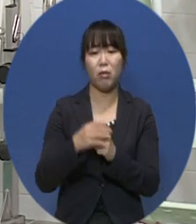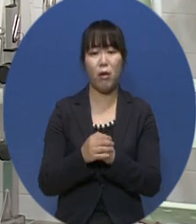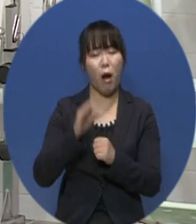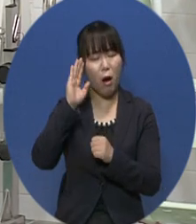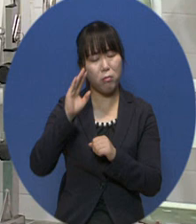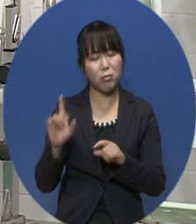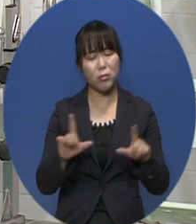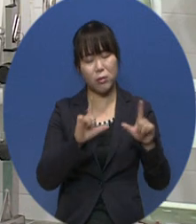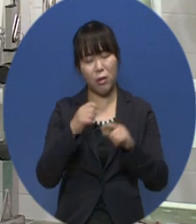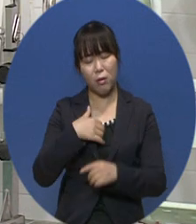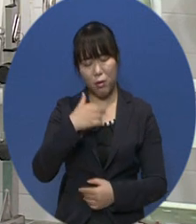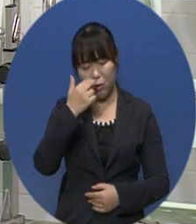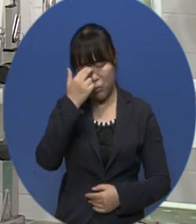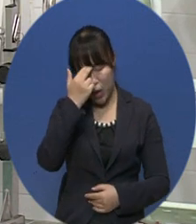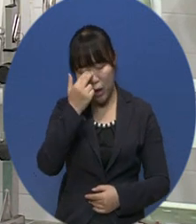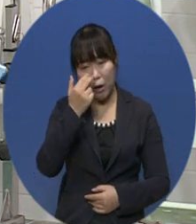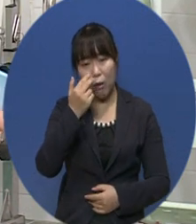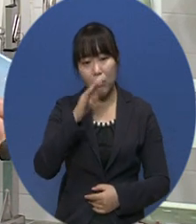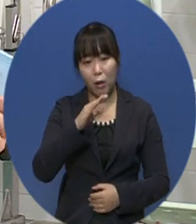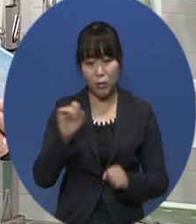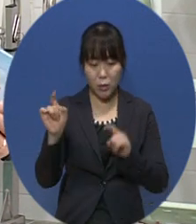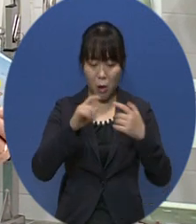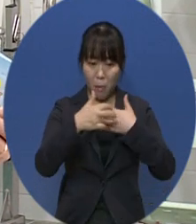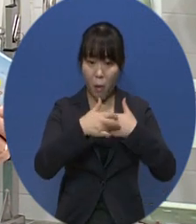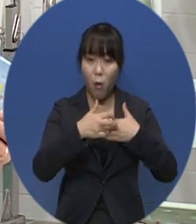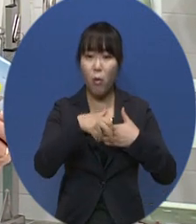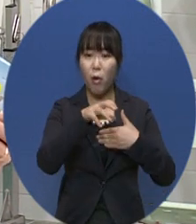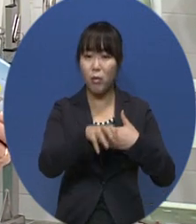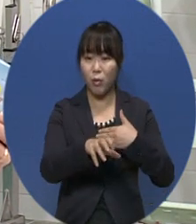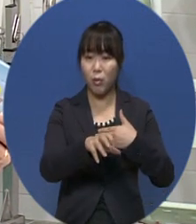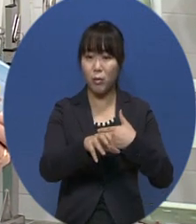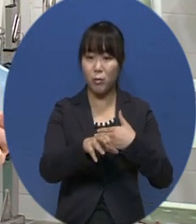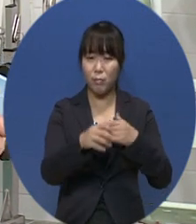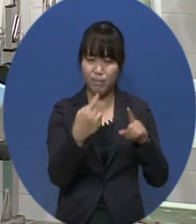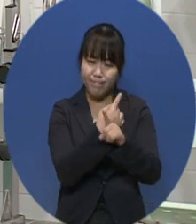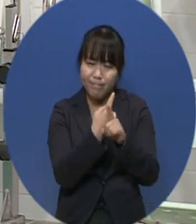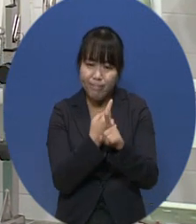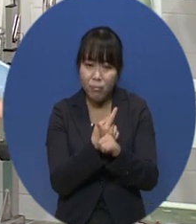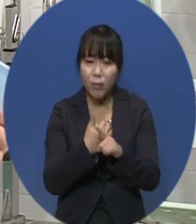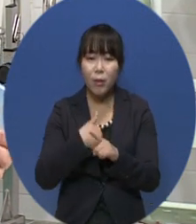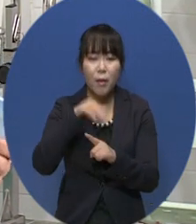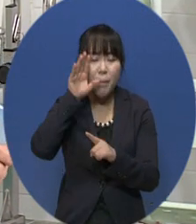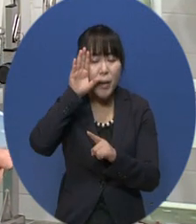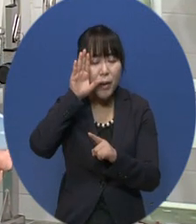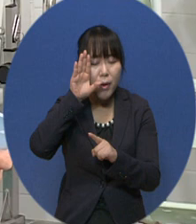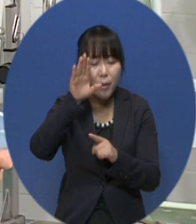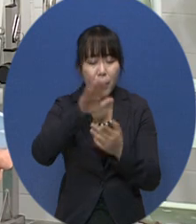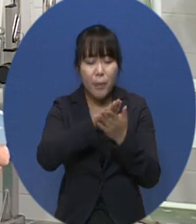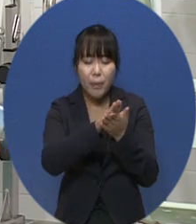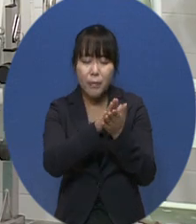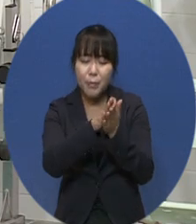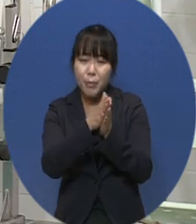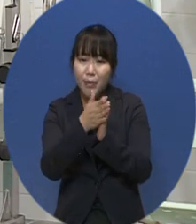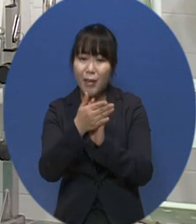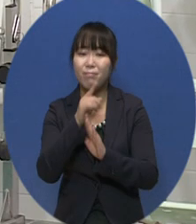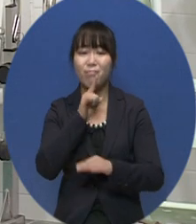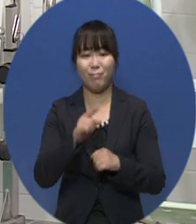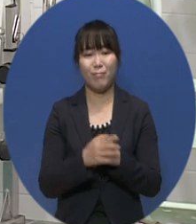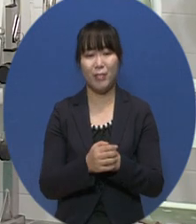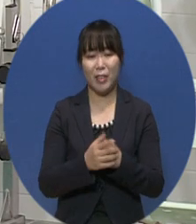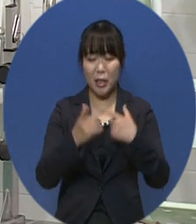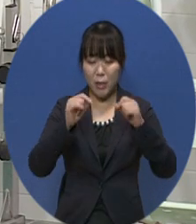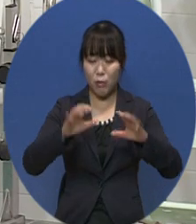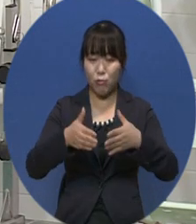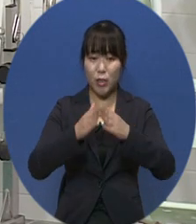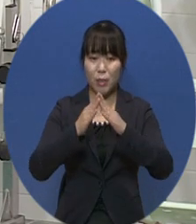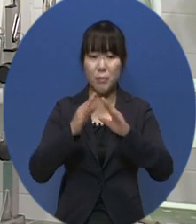앞으로 살아갈 것이 막막했는데 재활병원 국립재활병원을 만나면서 자기의 미래를 폈다고 얘기하더라고요. 네. 그만큼